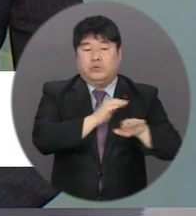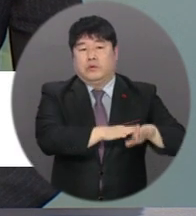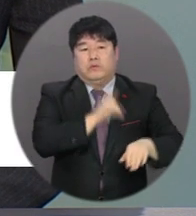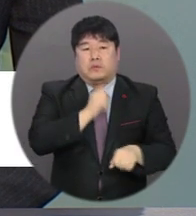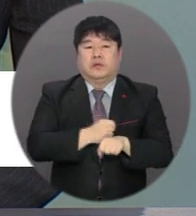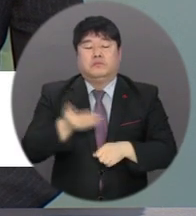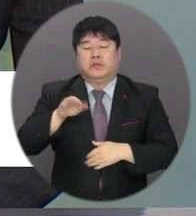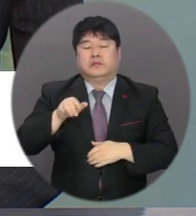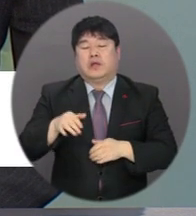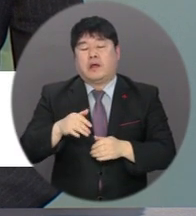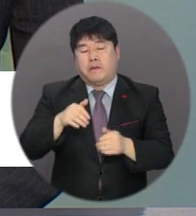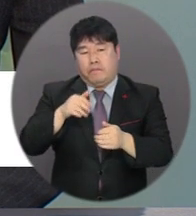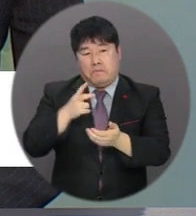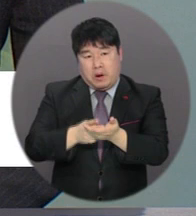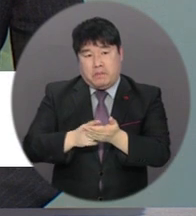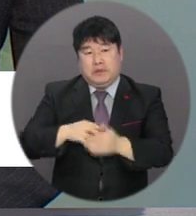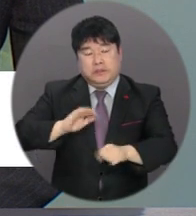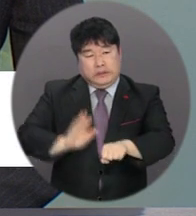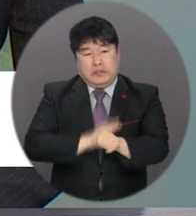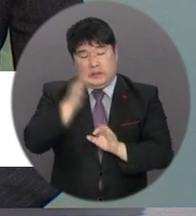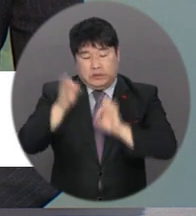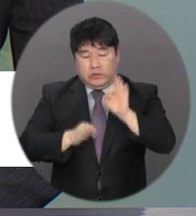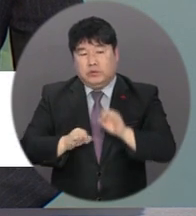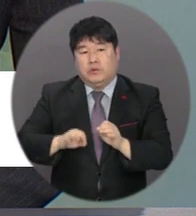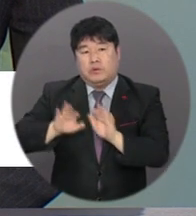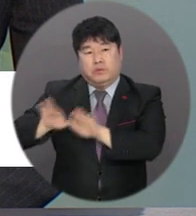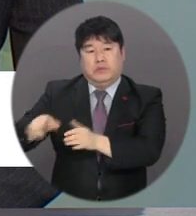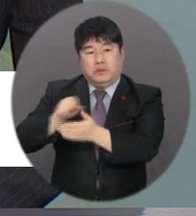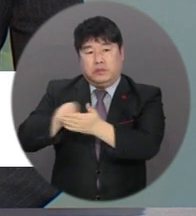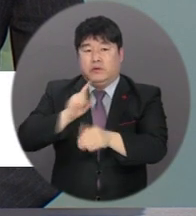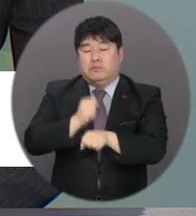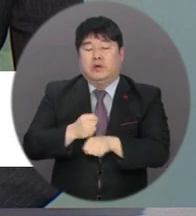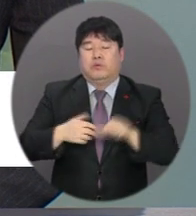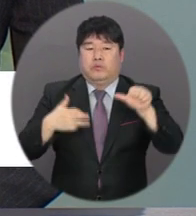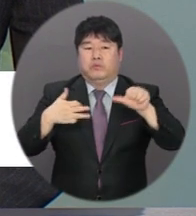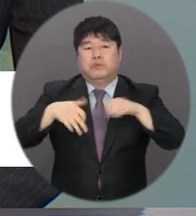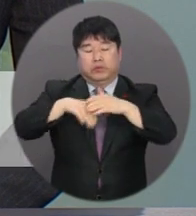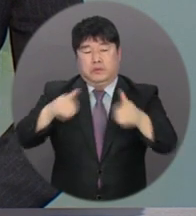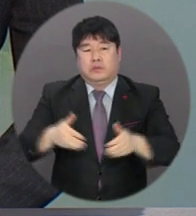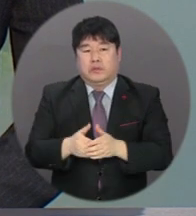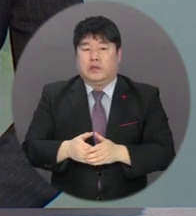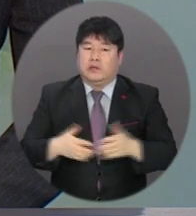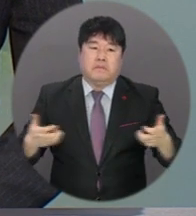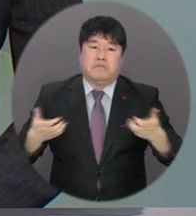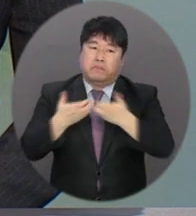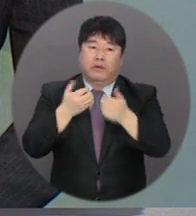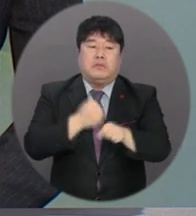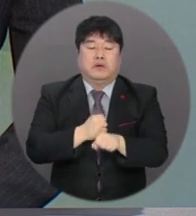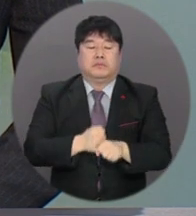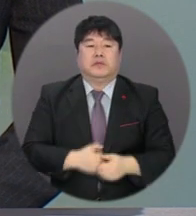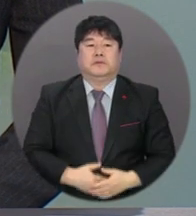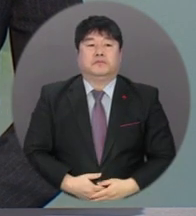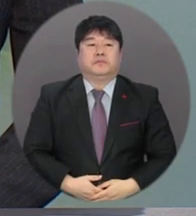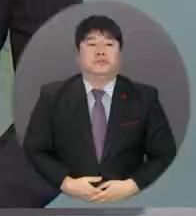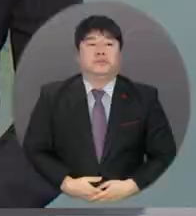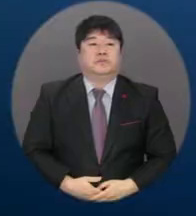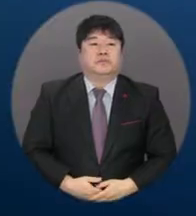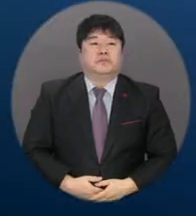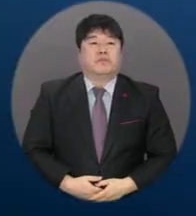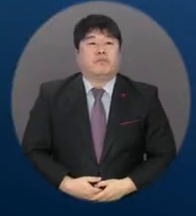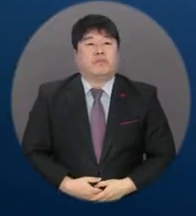옆에 적겠다고 밝혔지만 5.18 관련 단체는 반발했습니다. 충북 MBC 신미희 기자가 보도합니다.